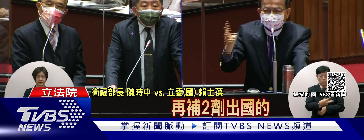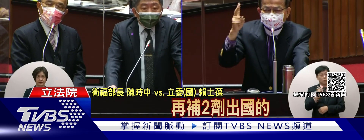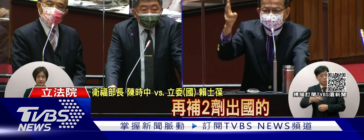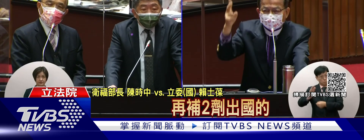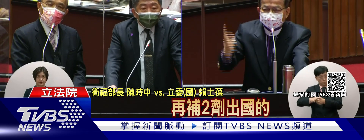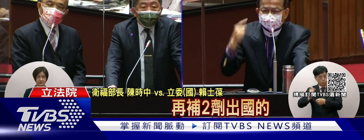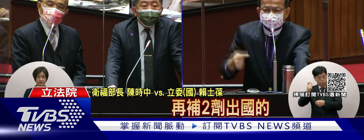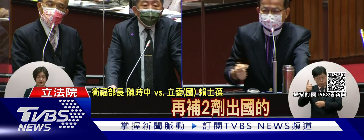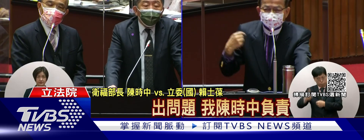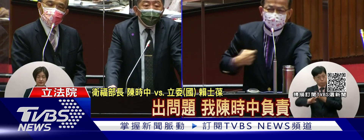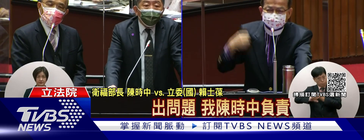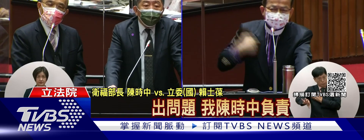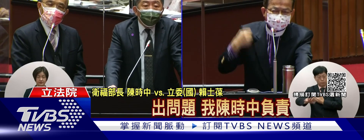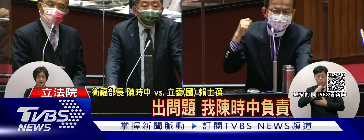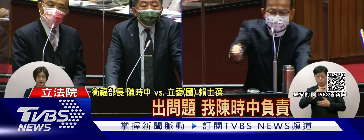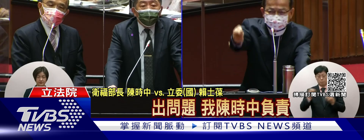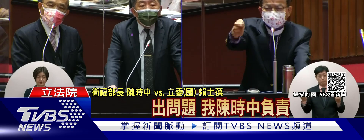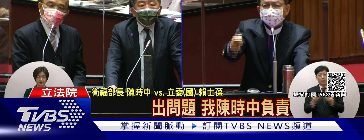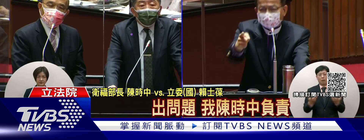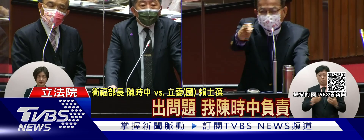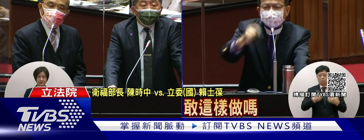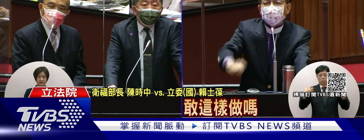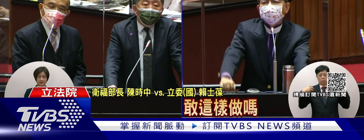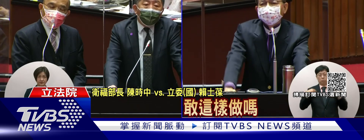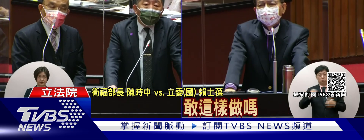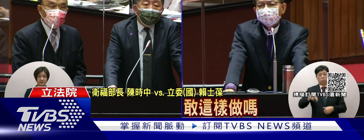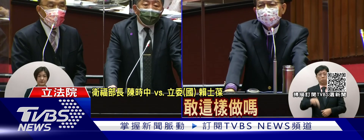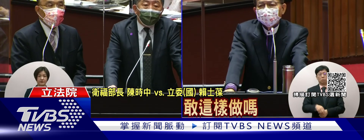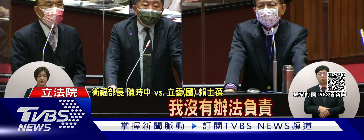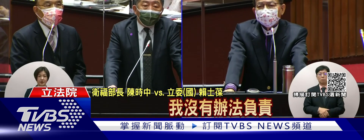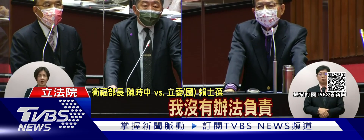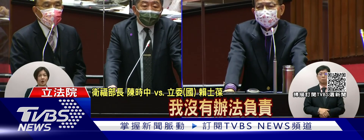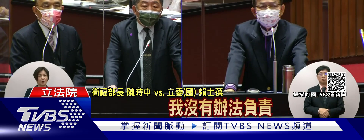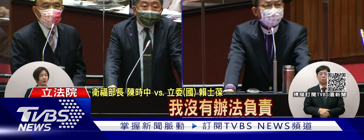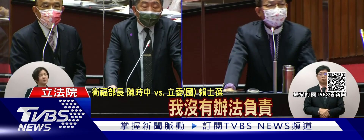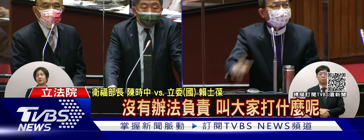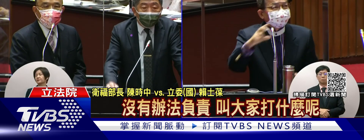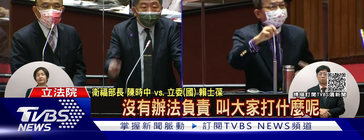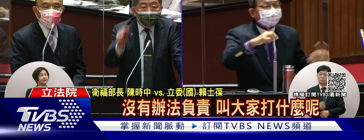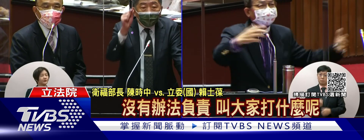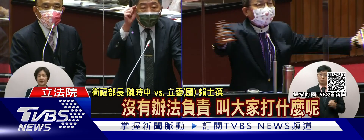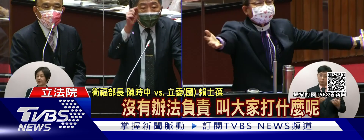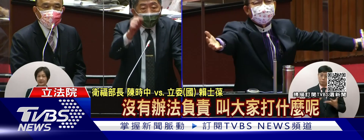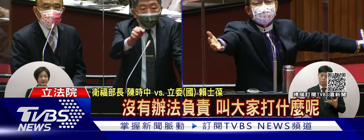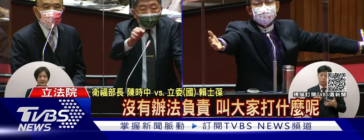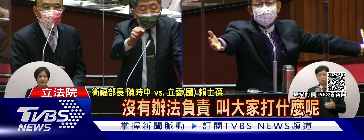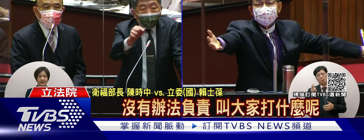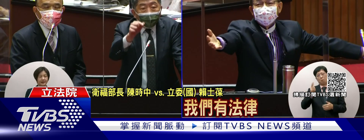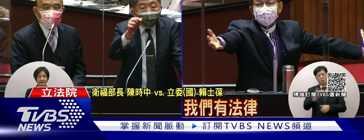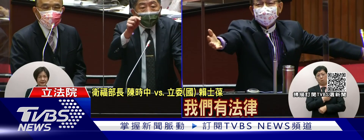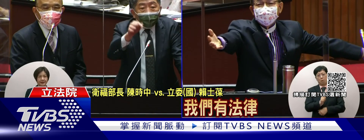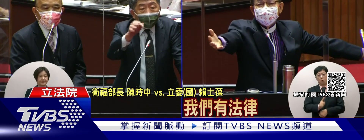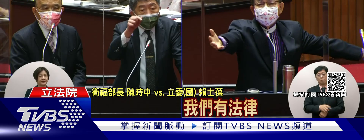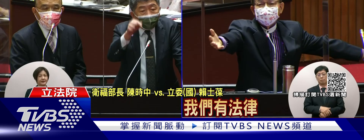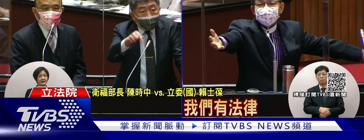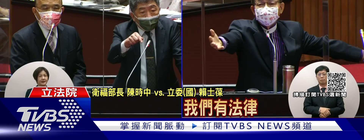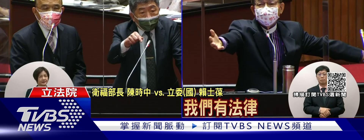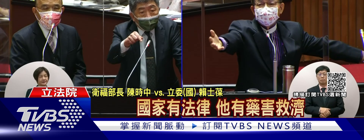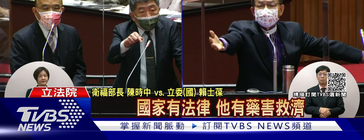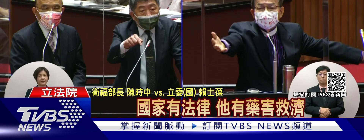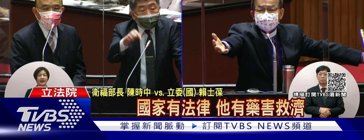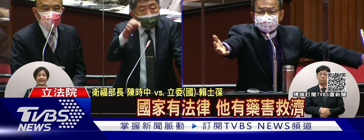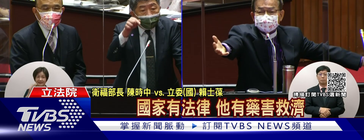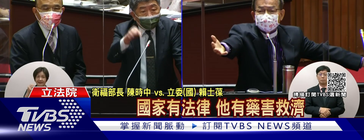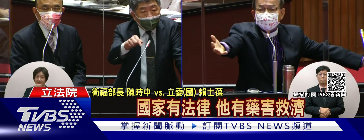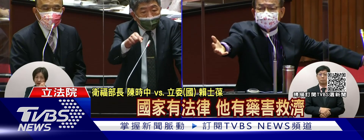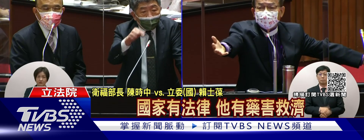再补两剂出国出问题，我陈时中负责，干了 吗？我没有办法负责， 没有办法负责，叫他打什么？ 我们有法